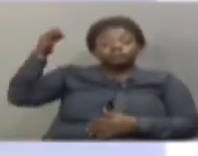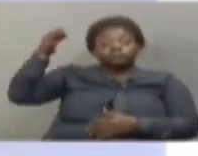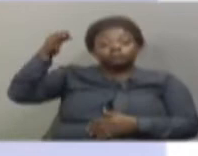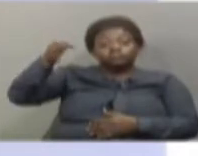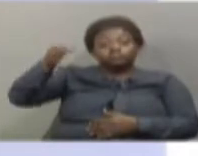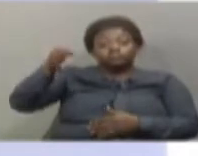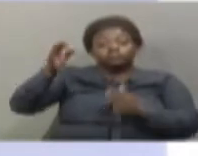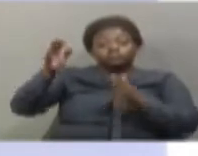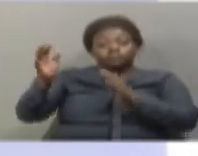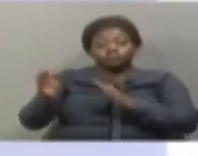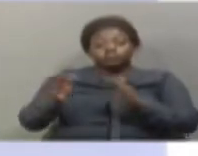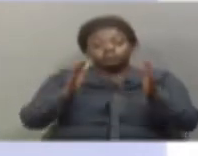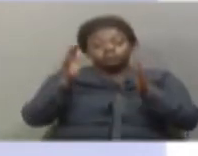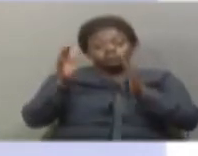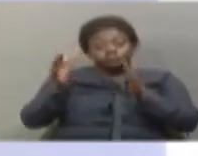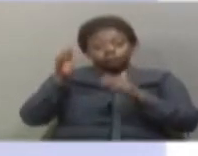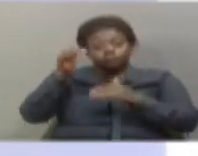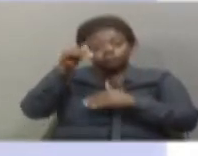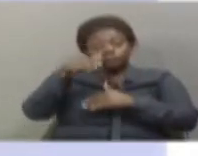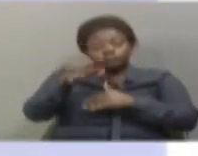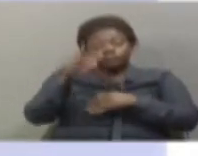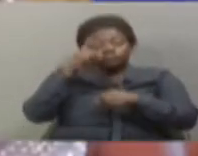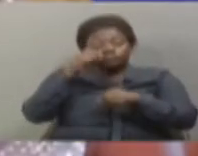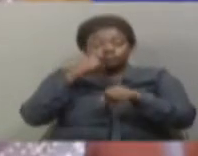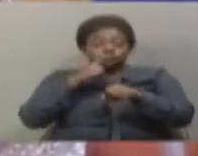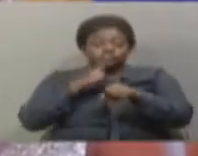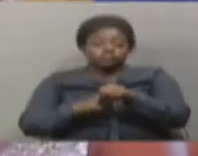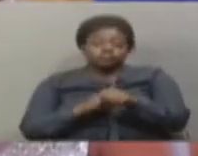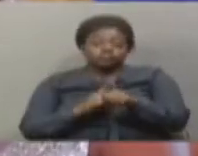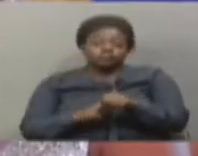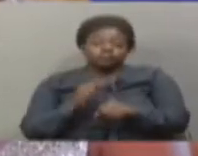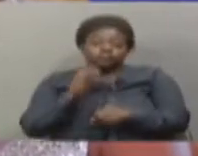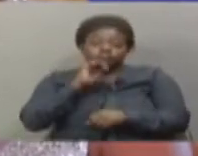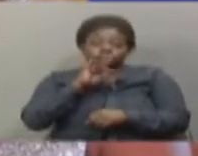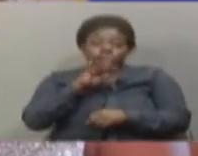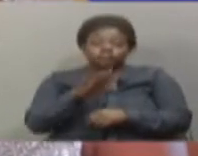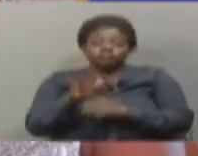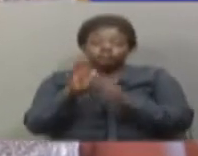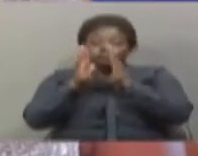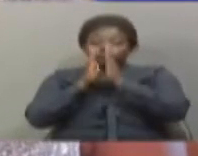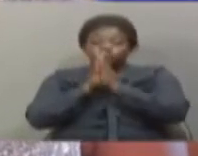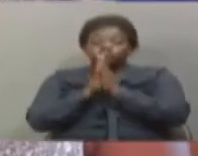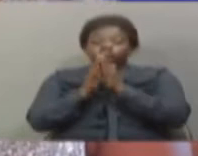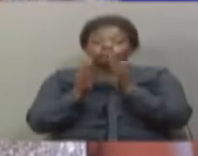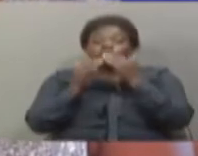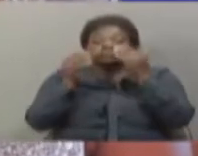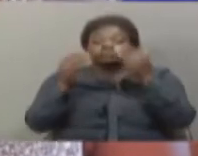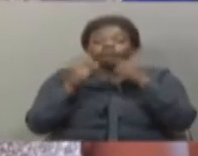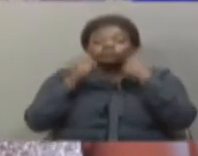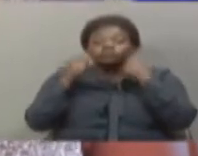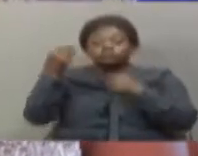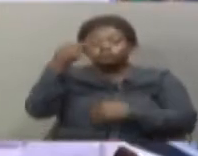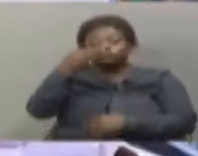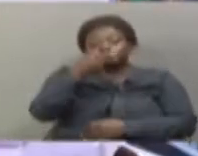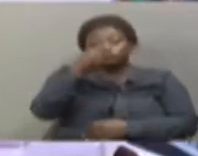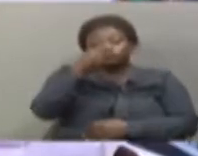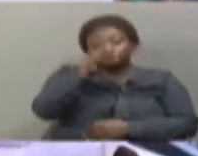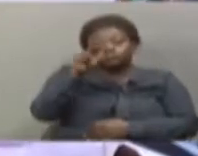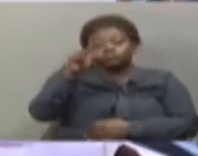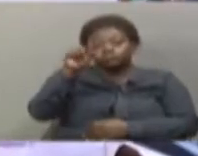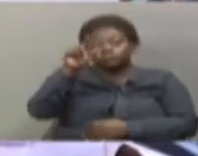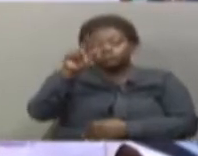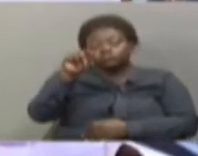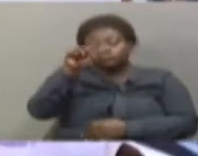n'okubateekateeka olw'ebiseera byabwe eby'omu maaso. Okwogera bino abadde mu kusaba okw'okwebaza olwa Reverand Herbert ne mukyala we